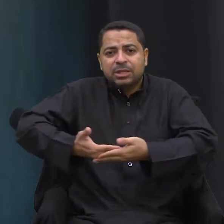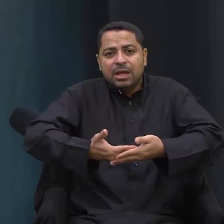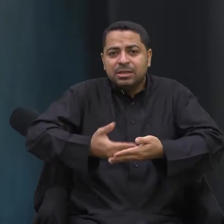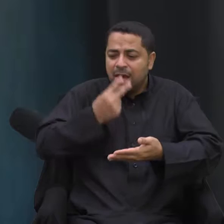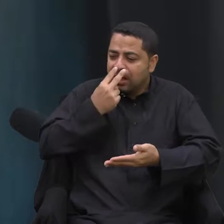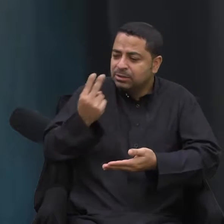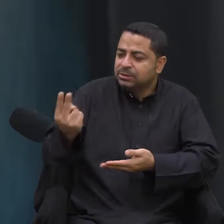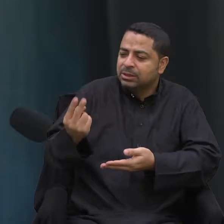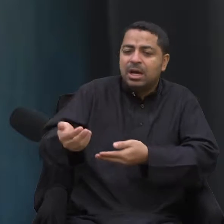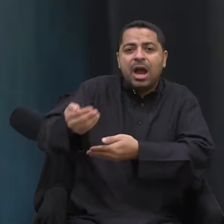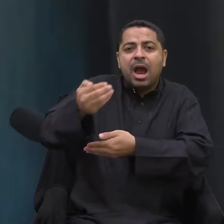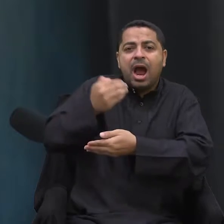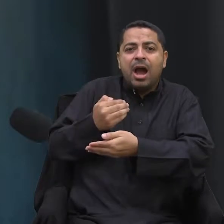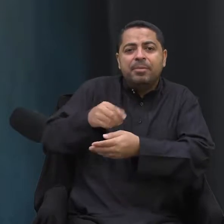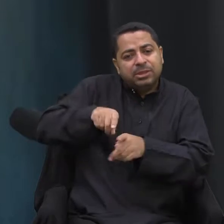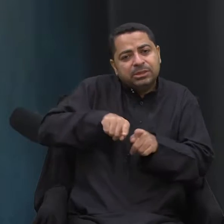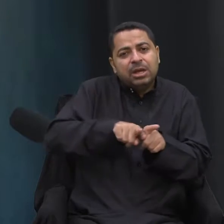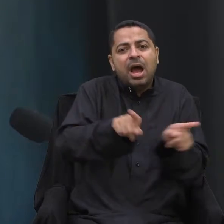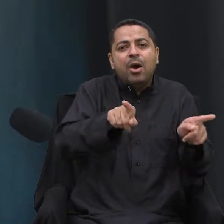أره قبل